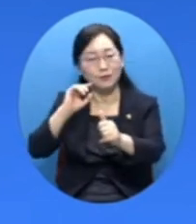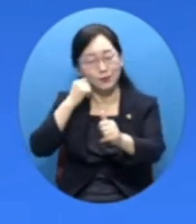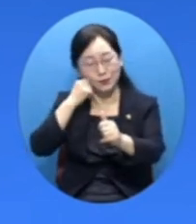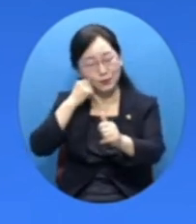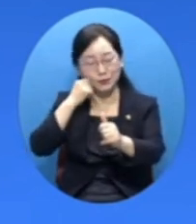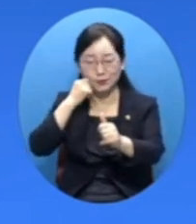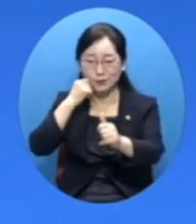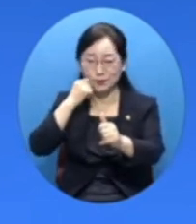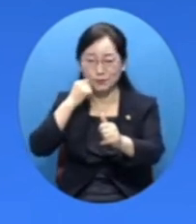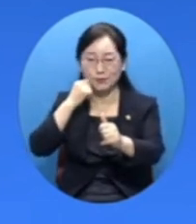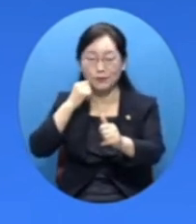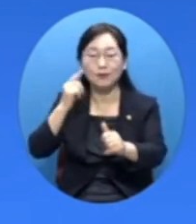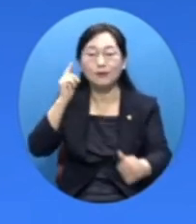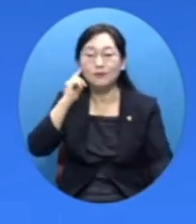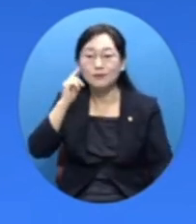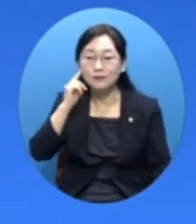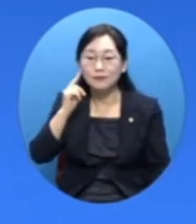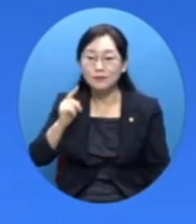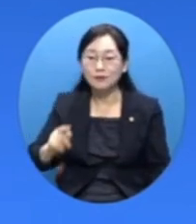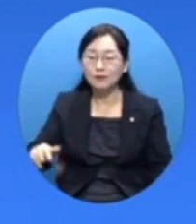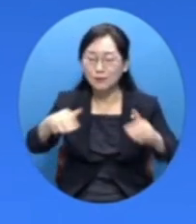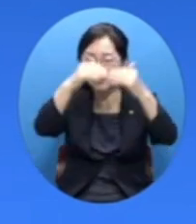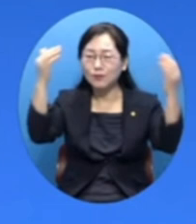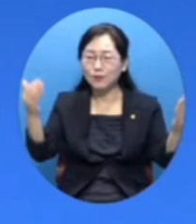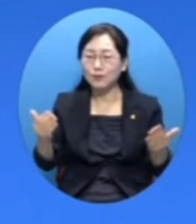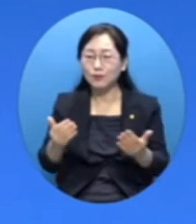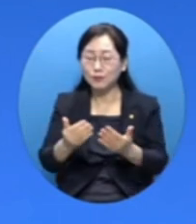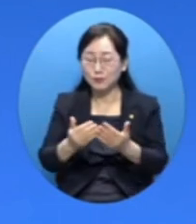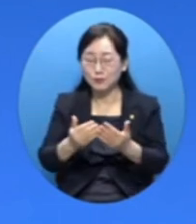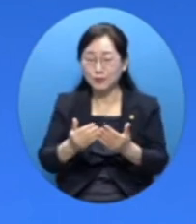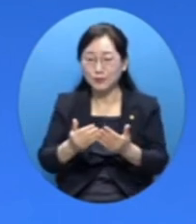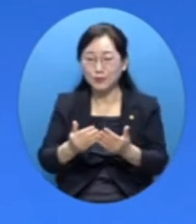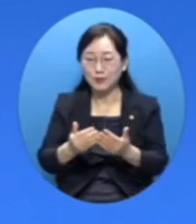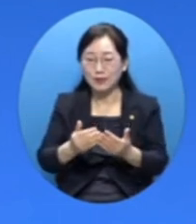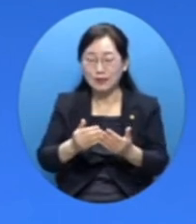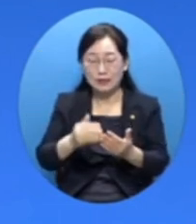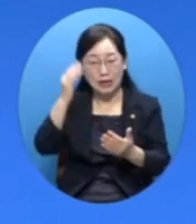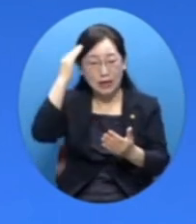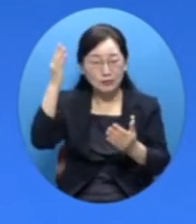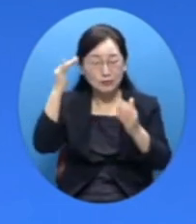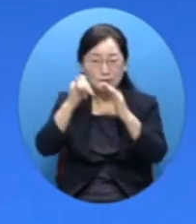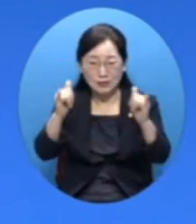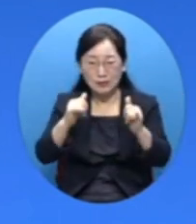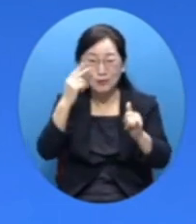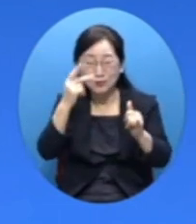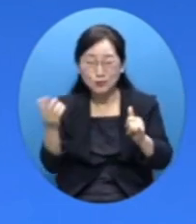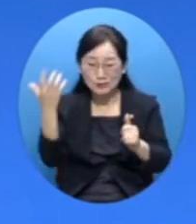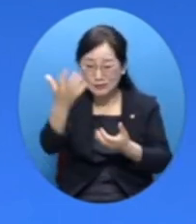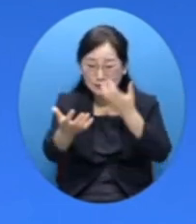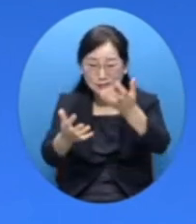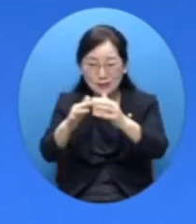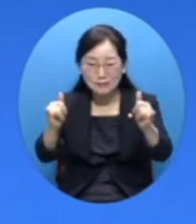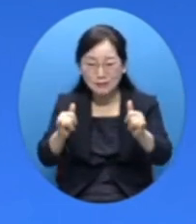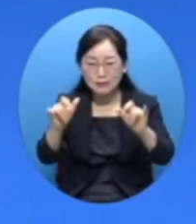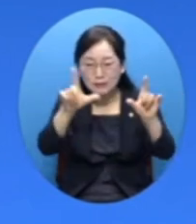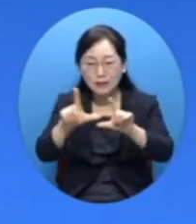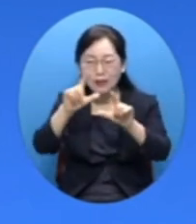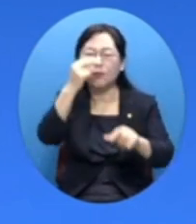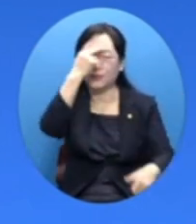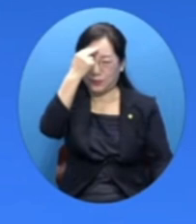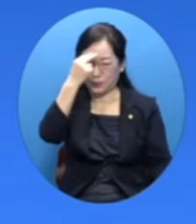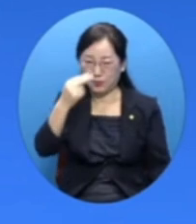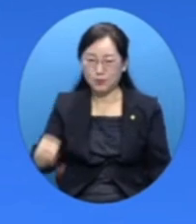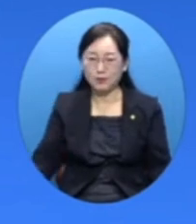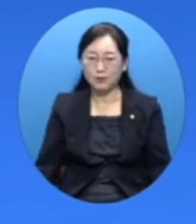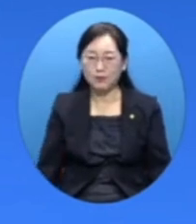현실이었습니다 왜냐하면 그 당시 모든 우리 이민원 한인 교포들이 다 어렵게 살고 있었고 그